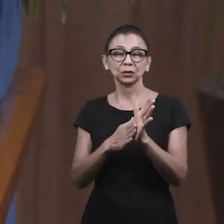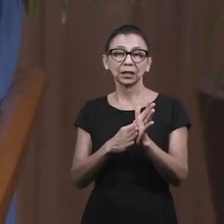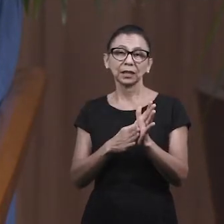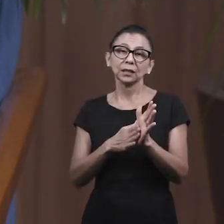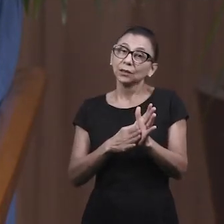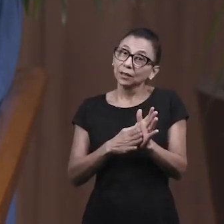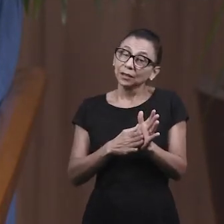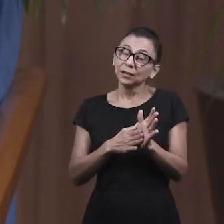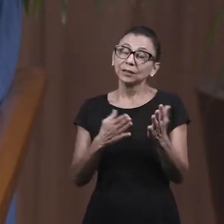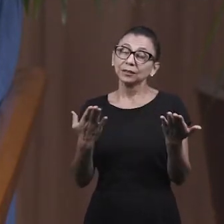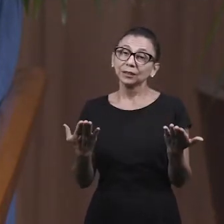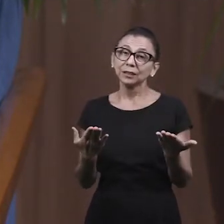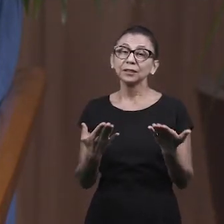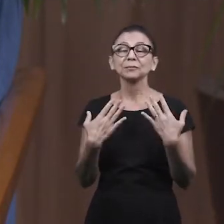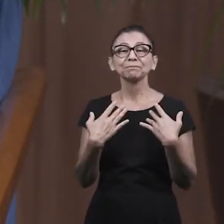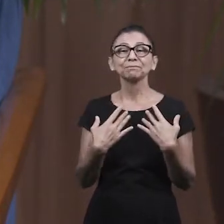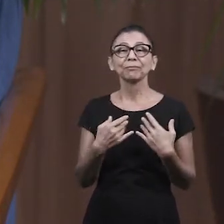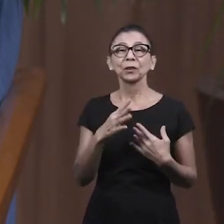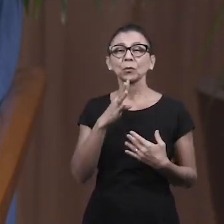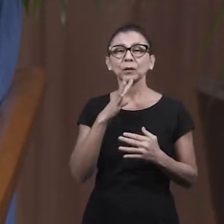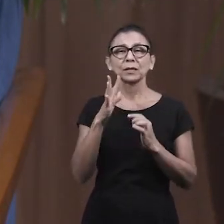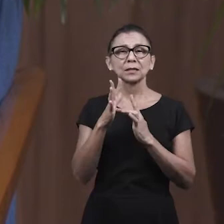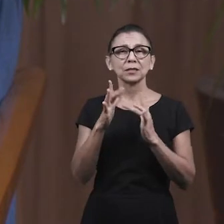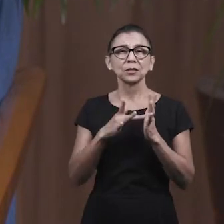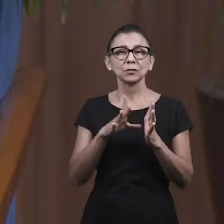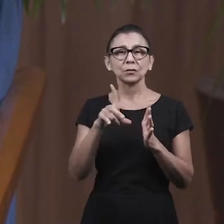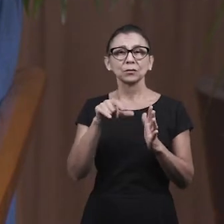la possibilité d'avoir une rencontre avec celui